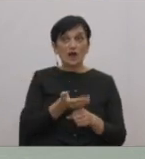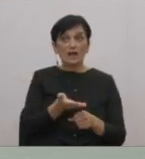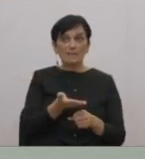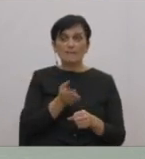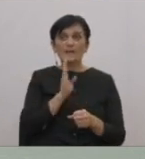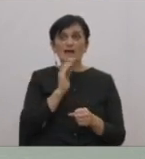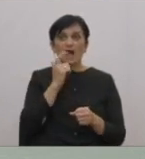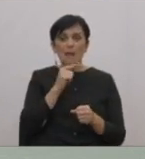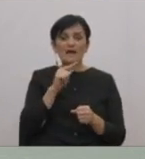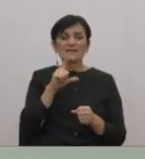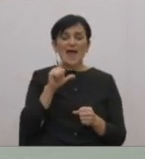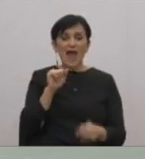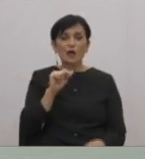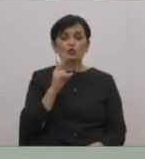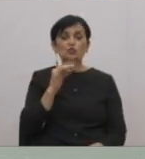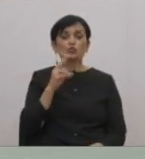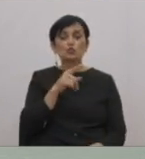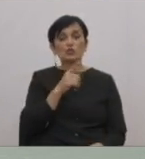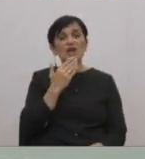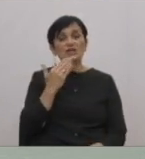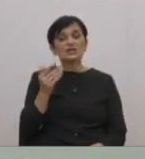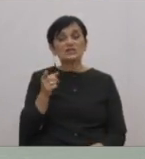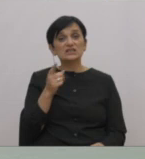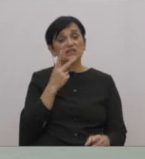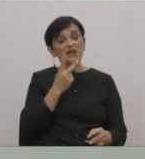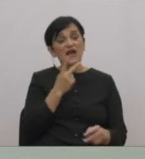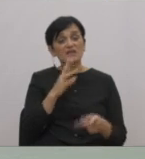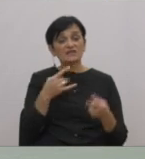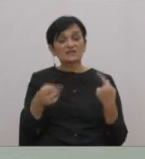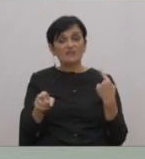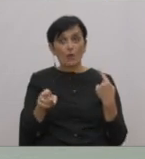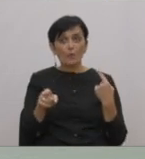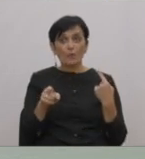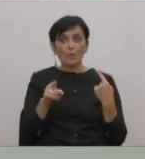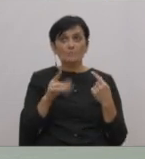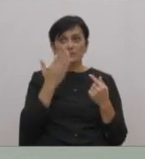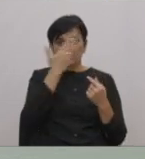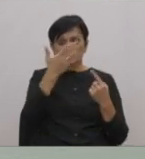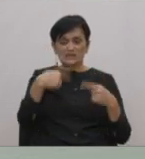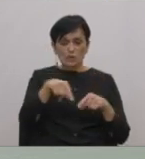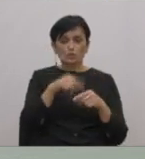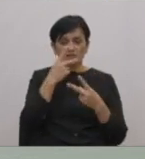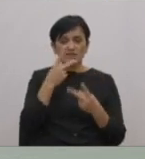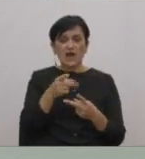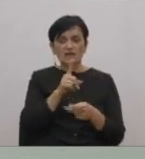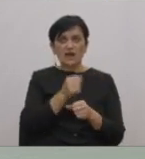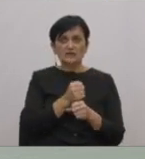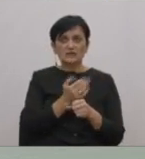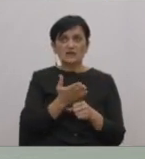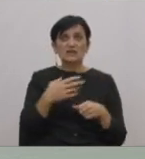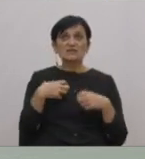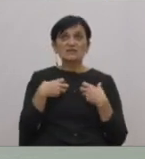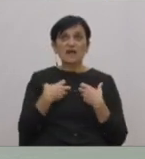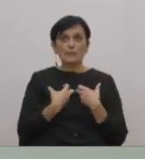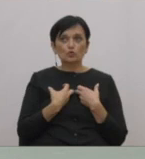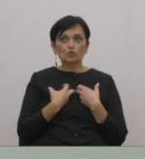Modi Kabaton Teatulukias, Kithet, Ishedav Tuare, Am Swaubas, Kwenrat, Tema Sazgadeva, Nahad Raci Kadret, Sam Tuharot,